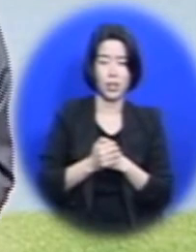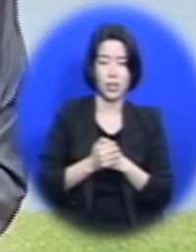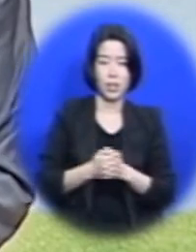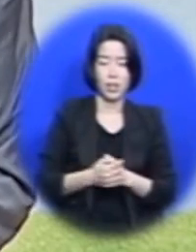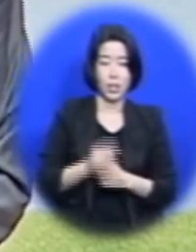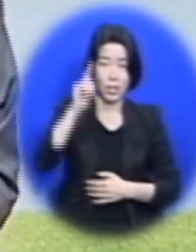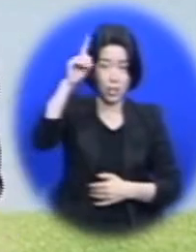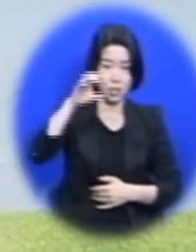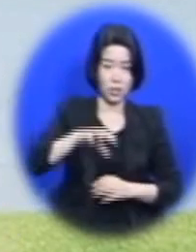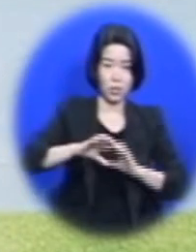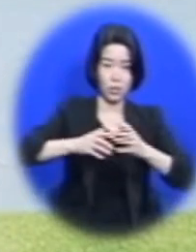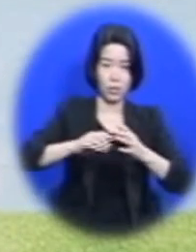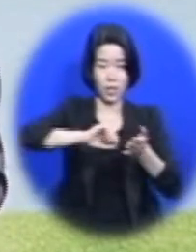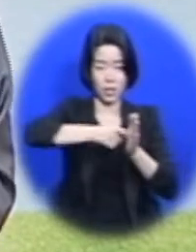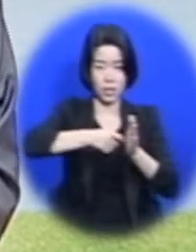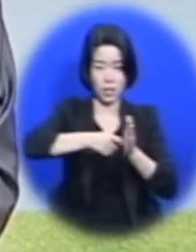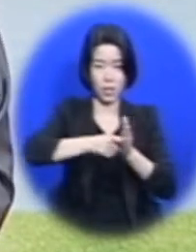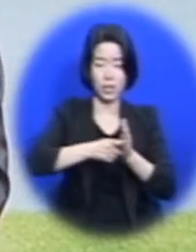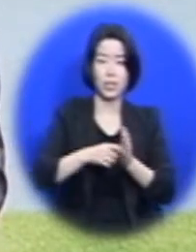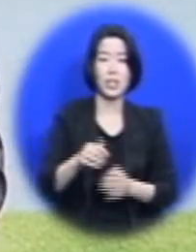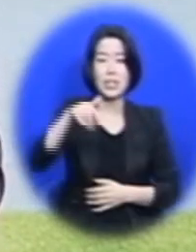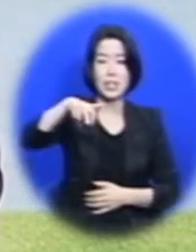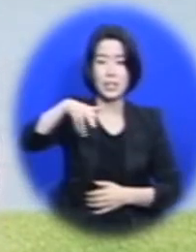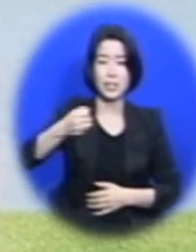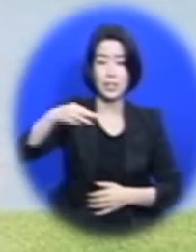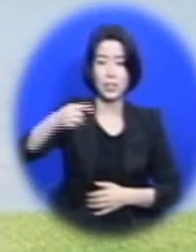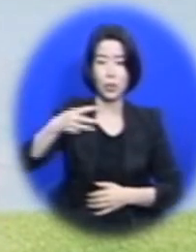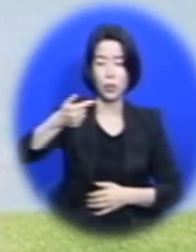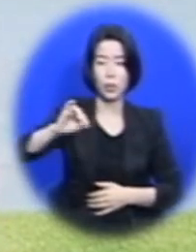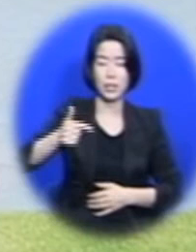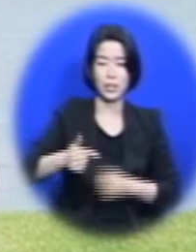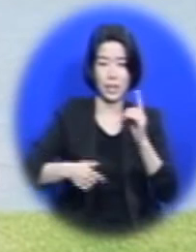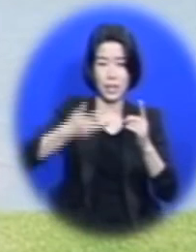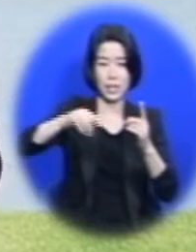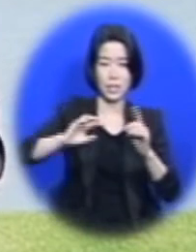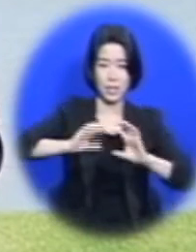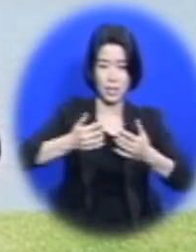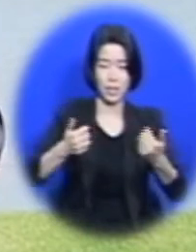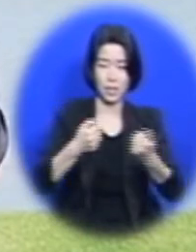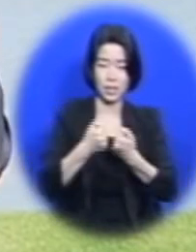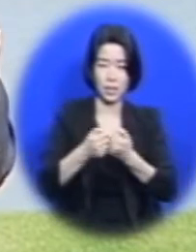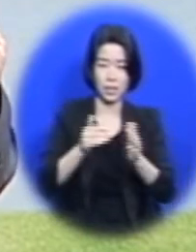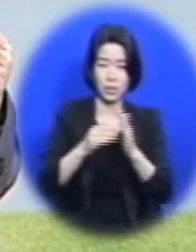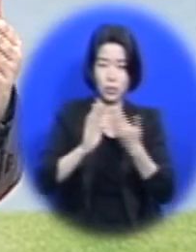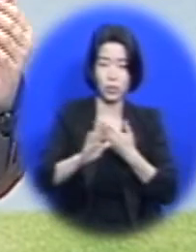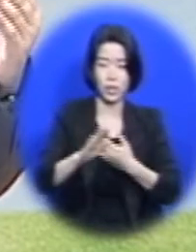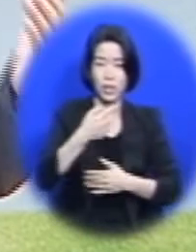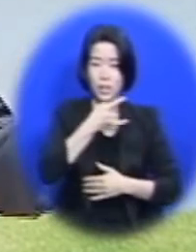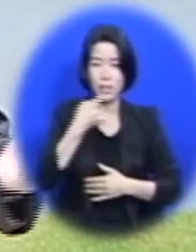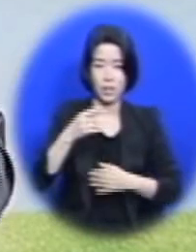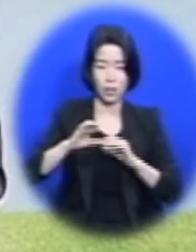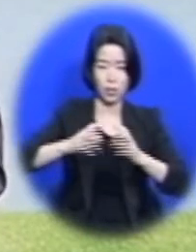천국의 열쇠라는 소설을 쓴 크로닌이 제1차 세계대전 후에 그가 영국의